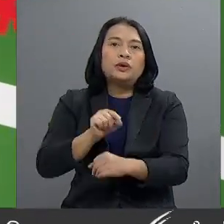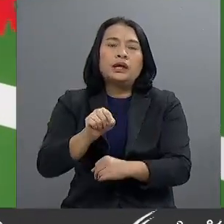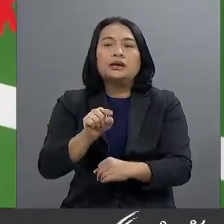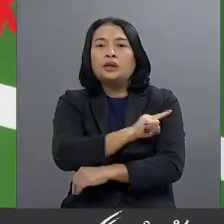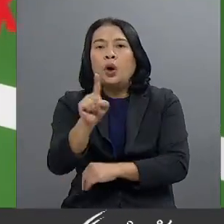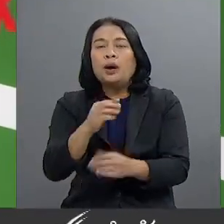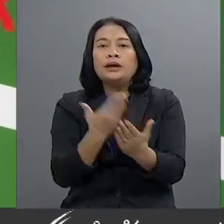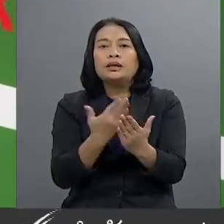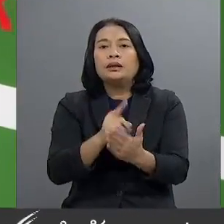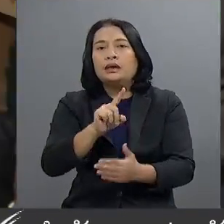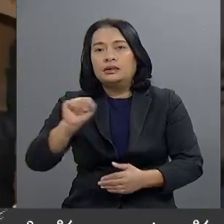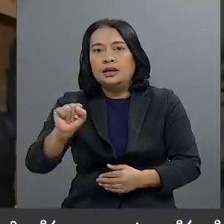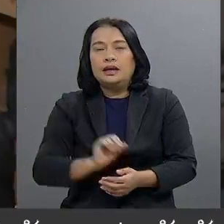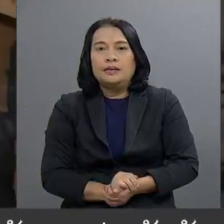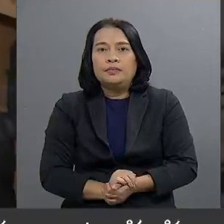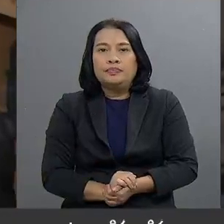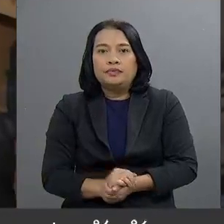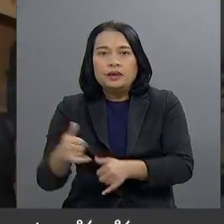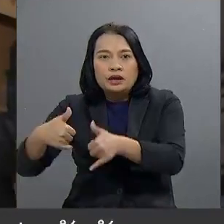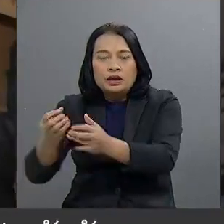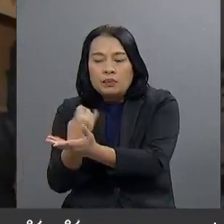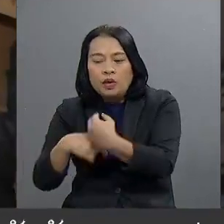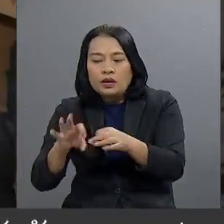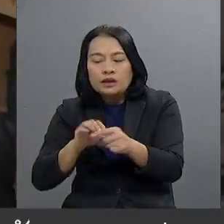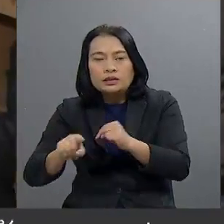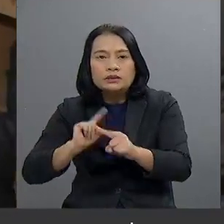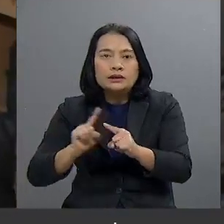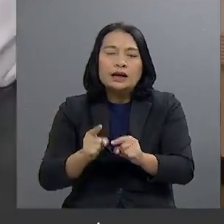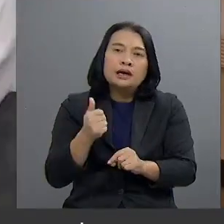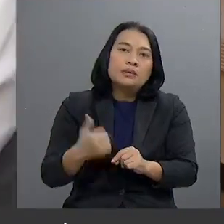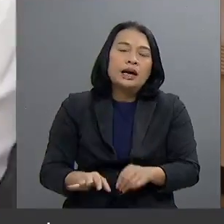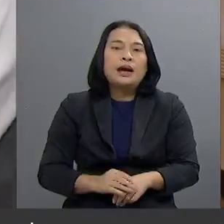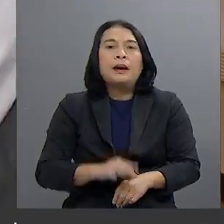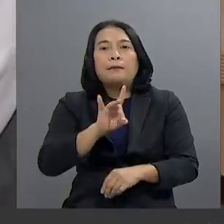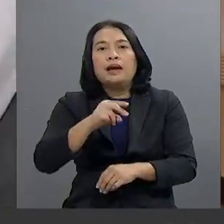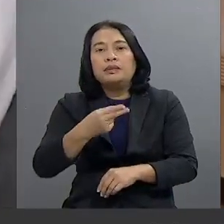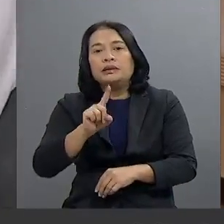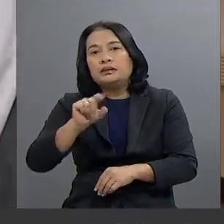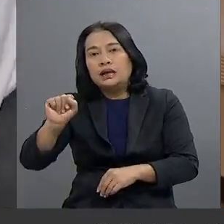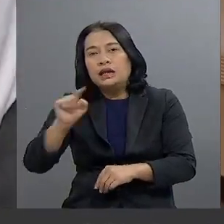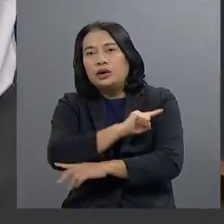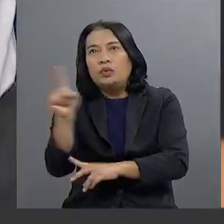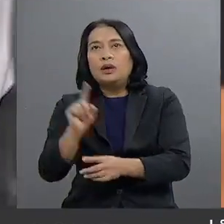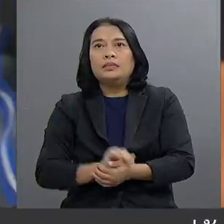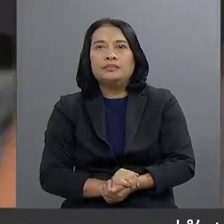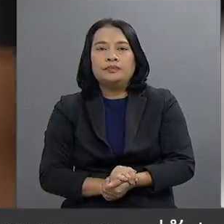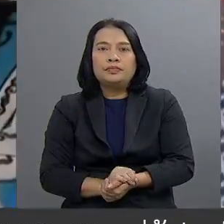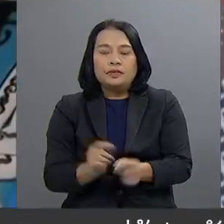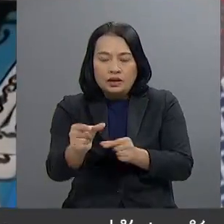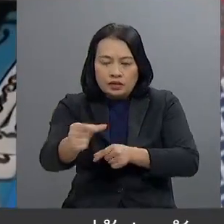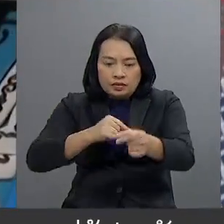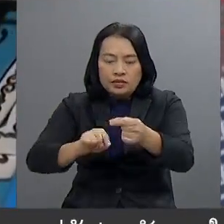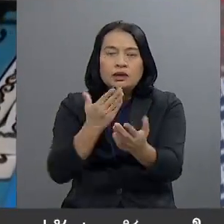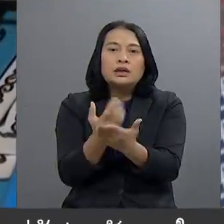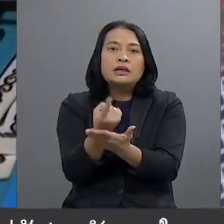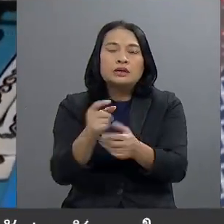ข้อมูลจากนักพนันที่เล่นได้เสียมากถึง 80,000 ถึง 100,000 บาทต่อวันนักพนันกลุ่มนี้ใช้ชิปแทนเงินสดเนื่องจากเกรงว่าการใช้เ